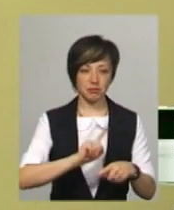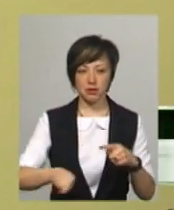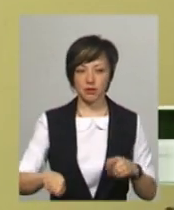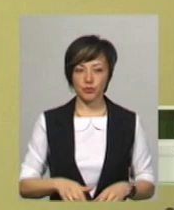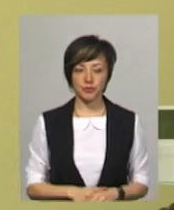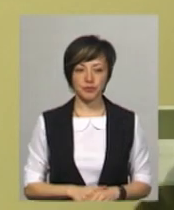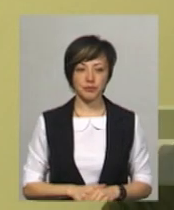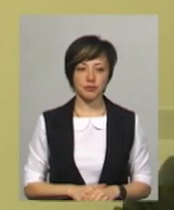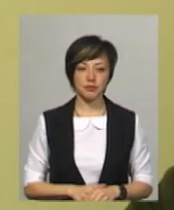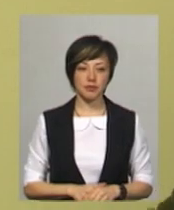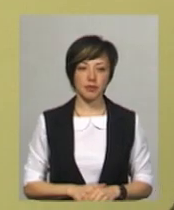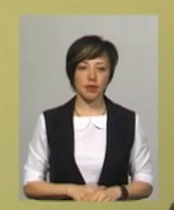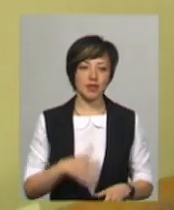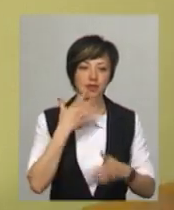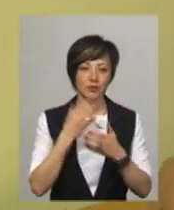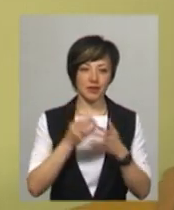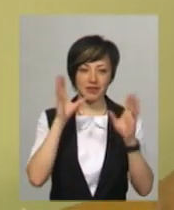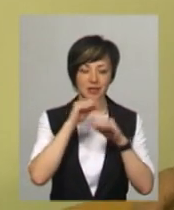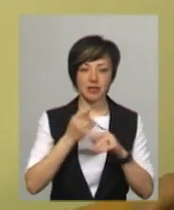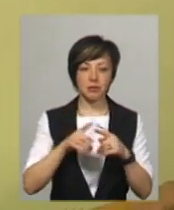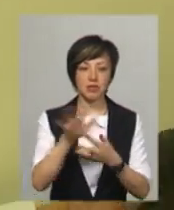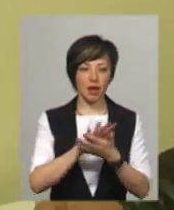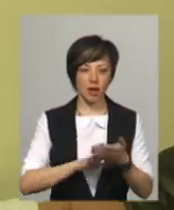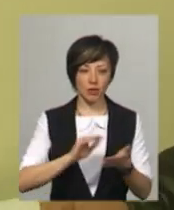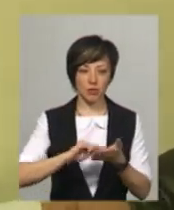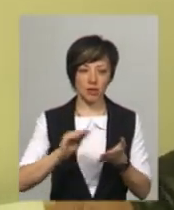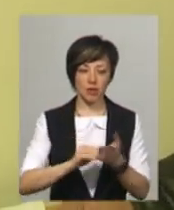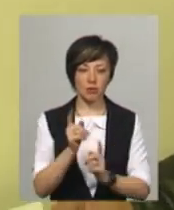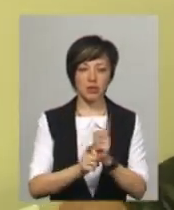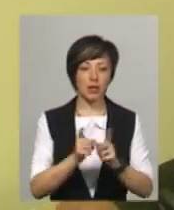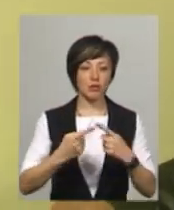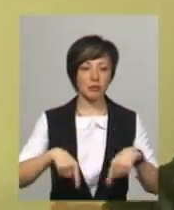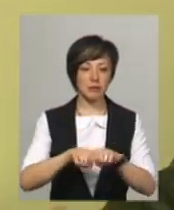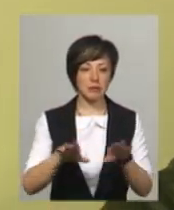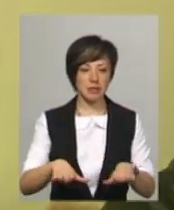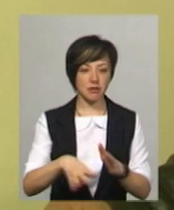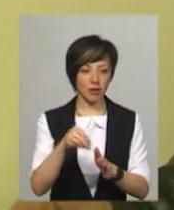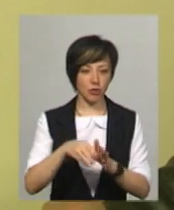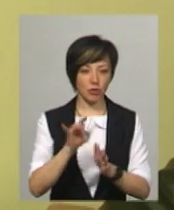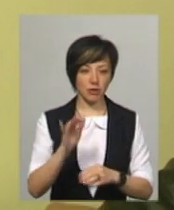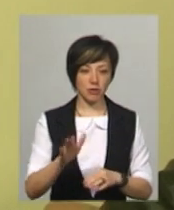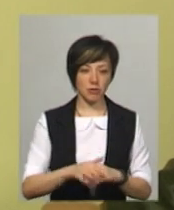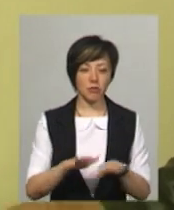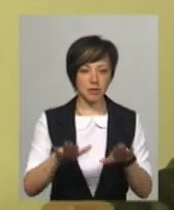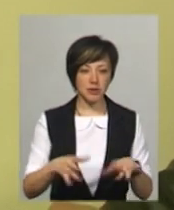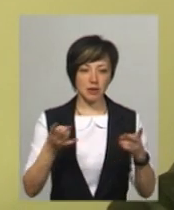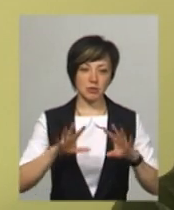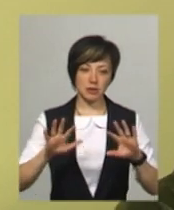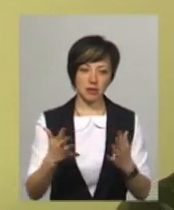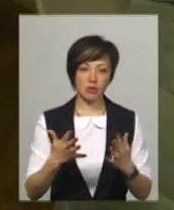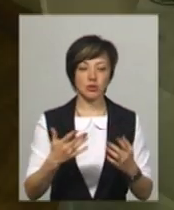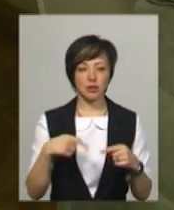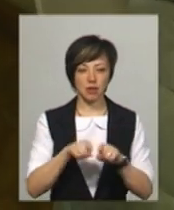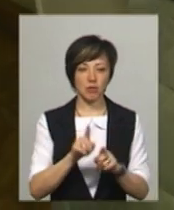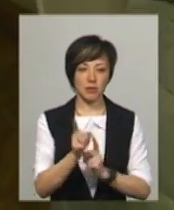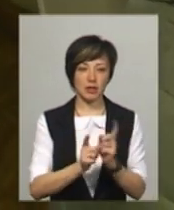Навіть я своїх вже пропустив. Треба написати заяву. Міняю дільницю. По місці мені так треба. Сталося, що мені треба поміняти